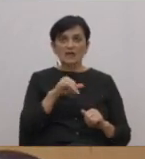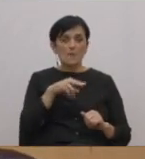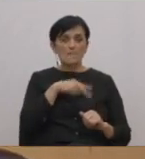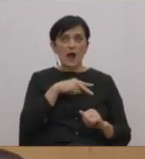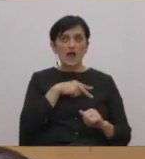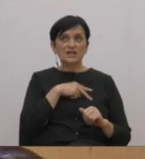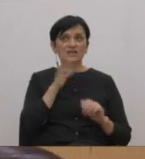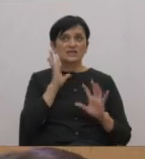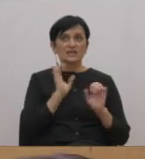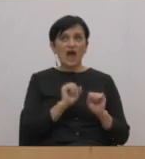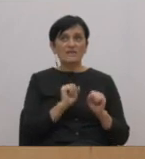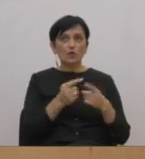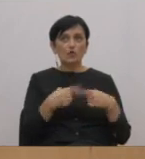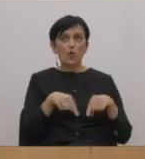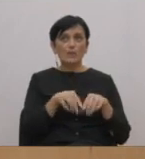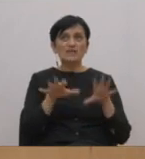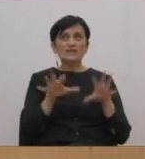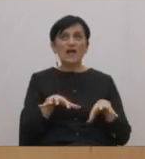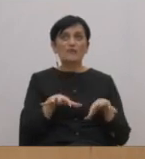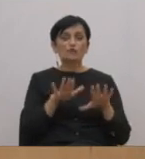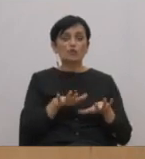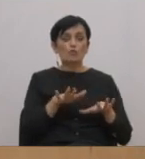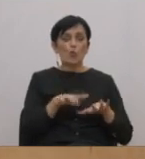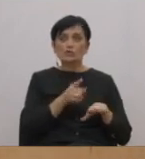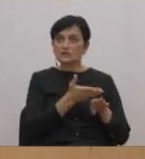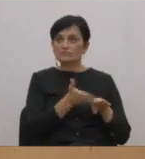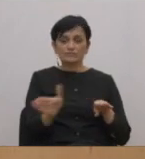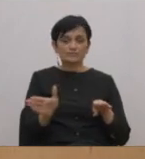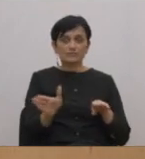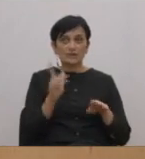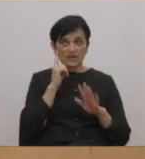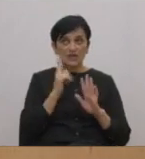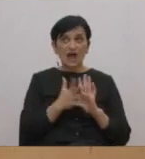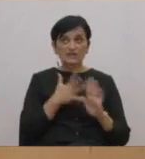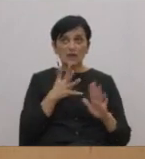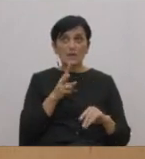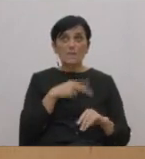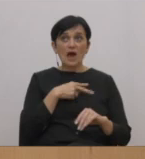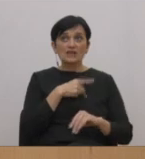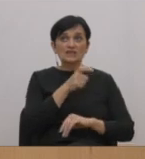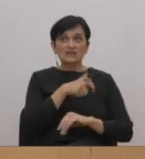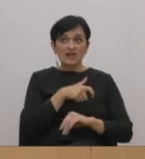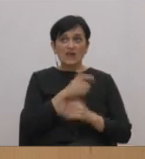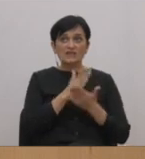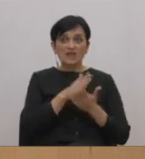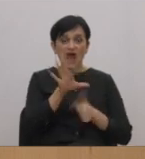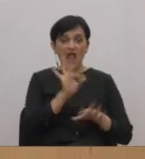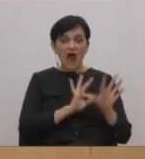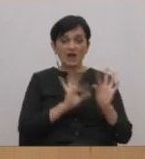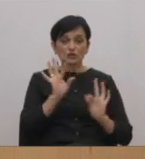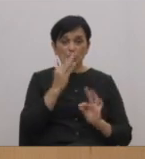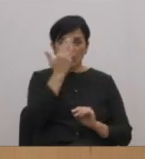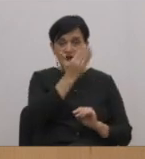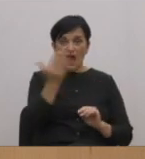Parlamentis, taudatsuis, comitetis, taunjdomaris poziciidan. Gasagebia rom parlamentis tsevrebi arian archeuli khalkhis